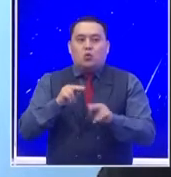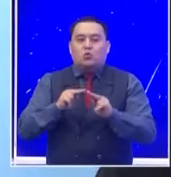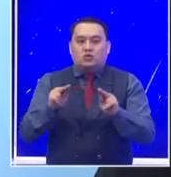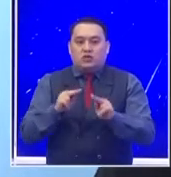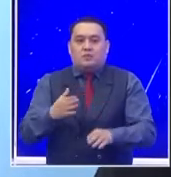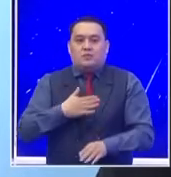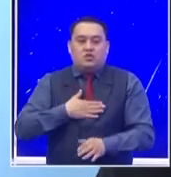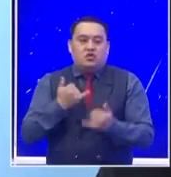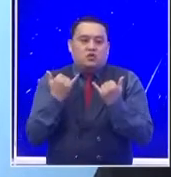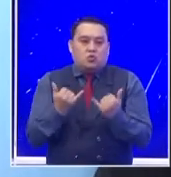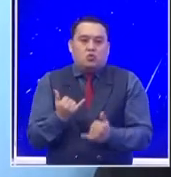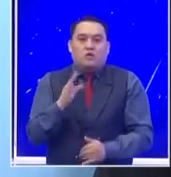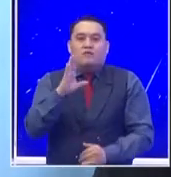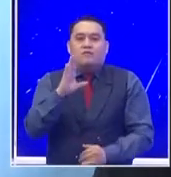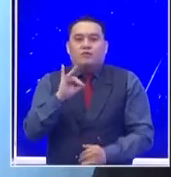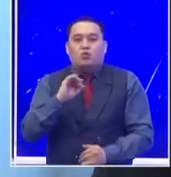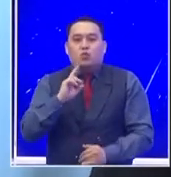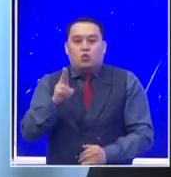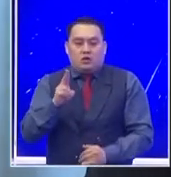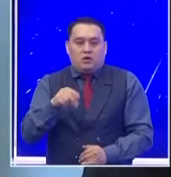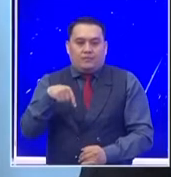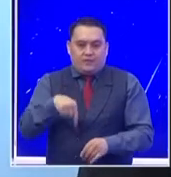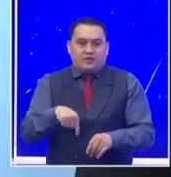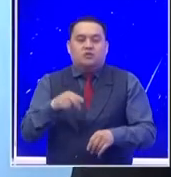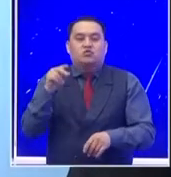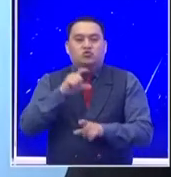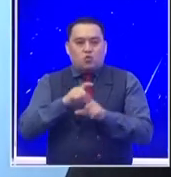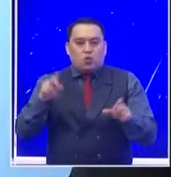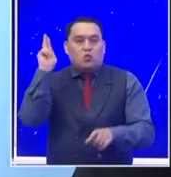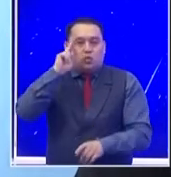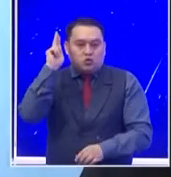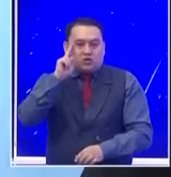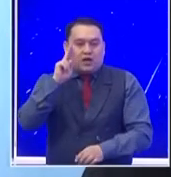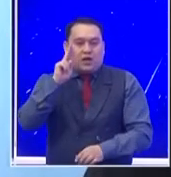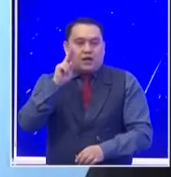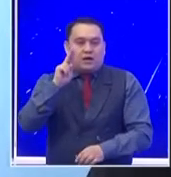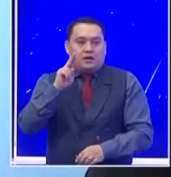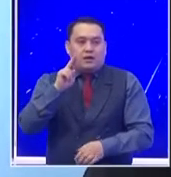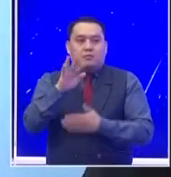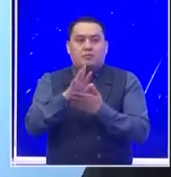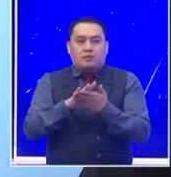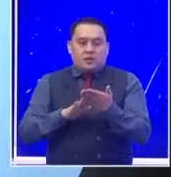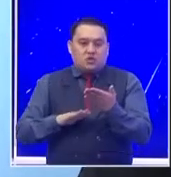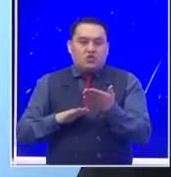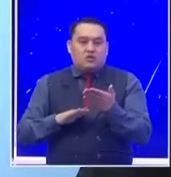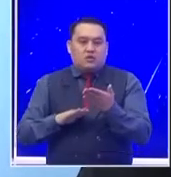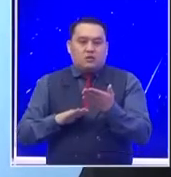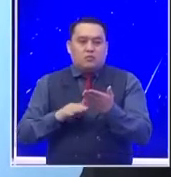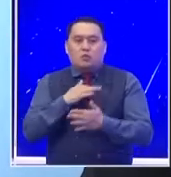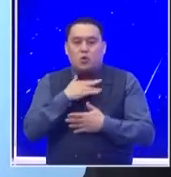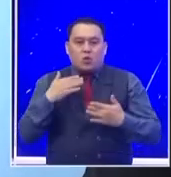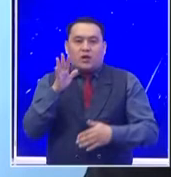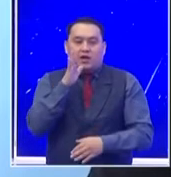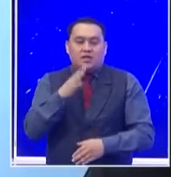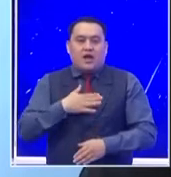моей внучка моя и внук не часа в этой школе на протяжении на протяжении многих лет